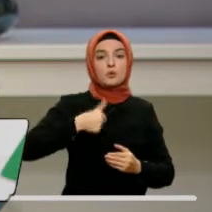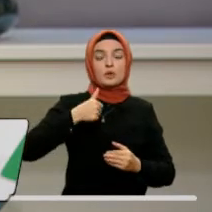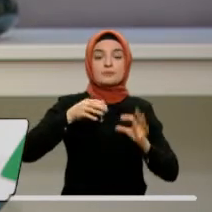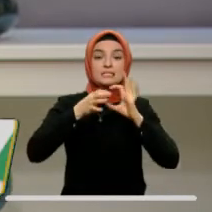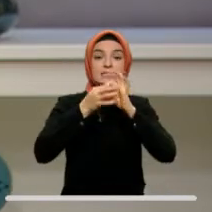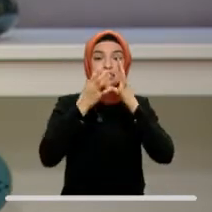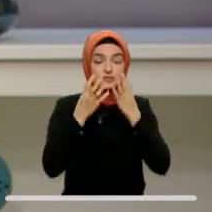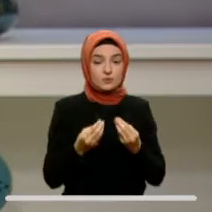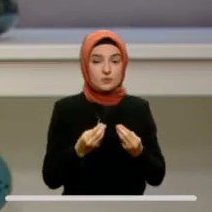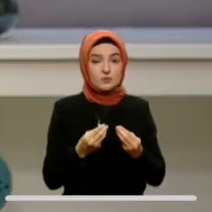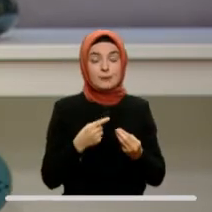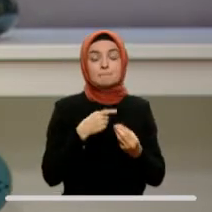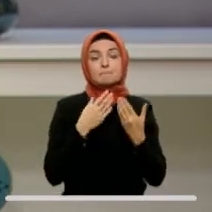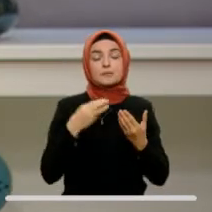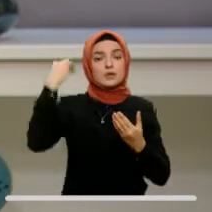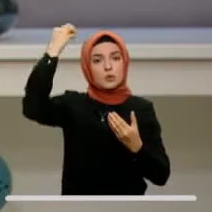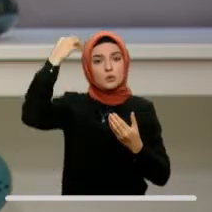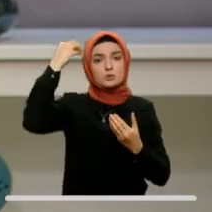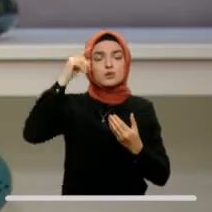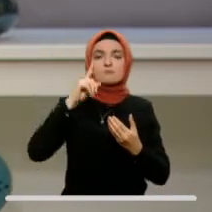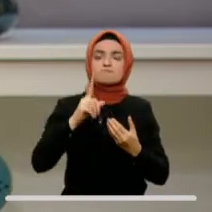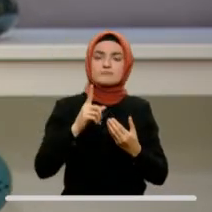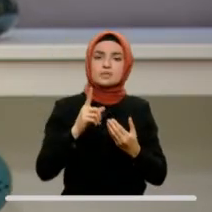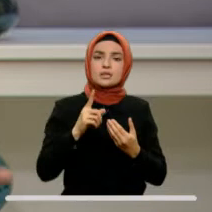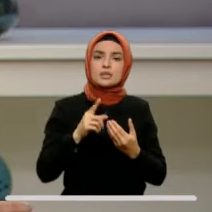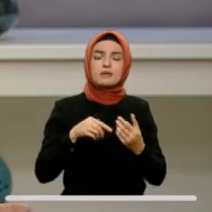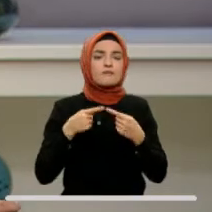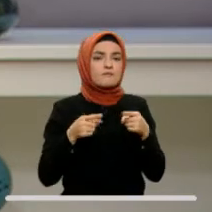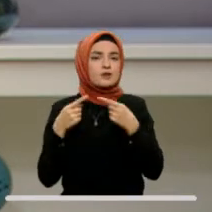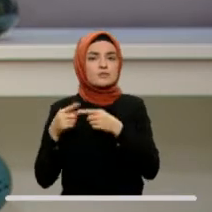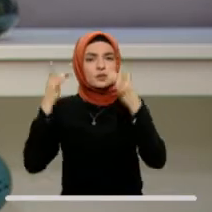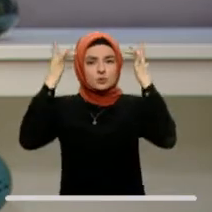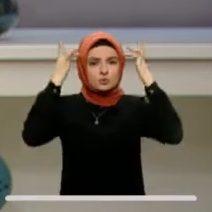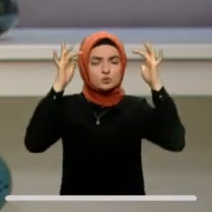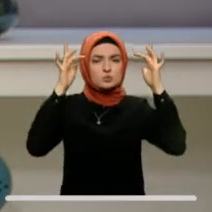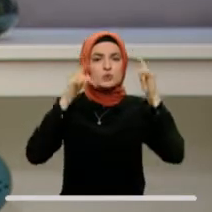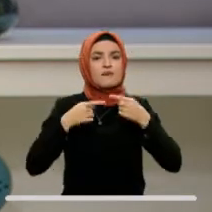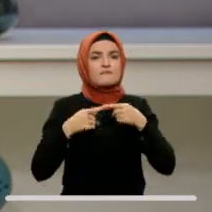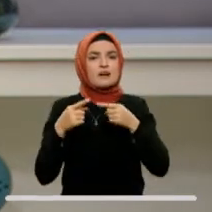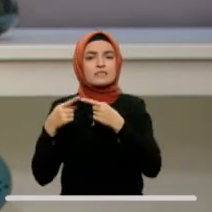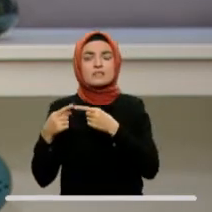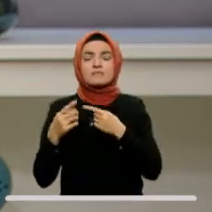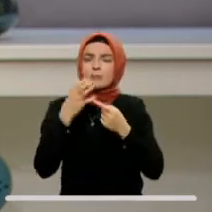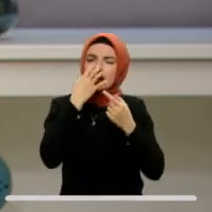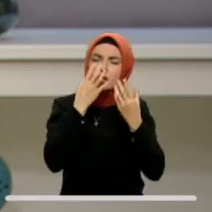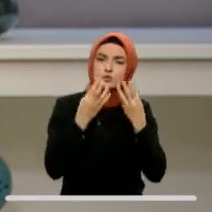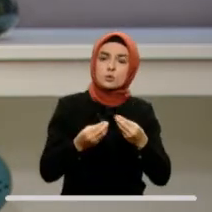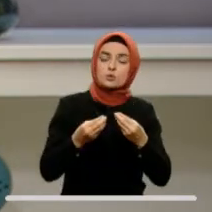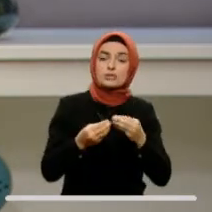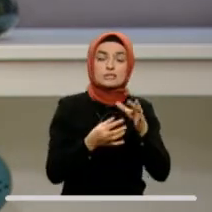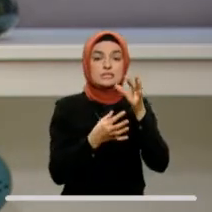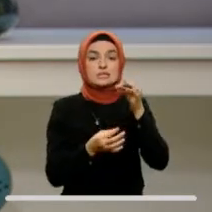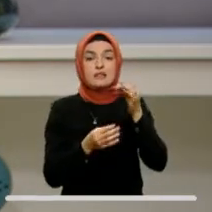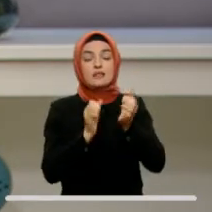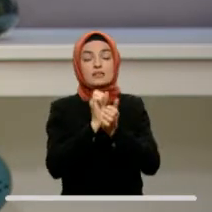bir nokta. Evet. Peki hocam, bir şekilde farklı kültürlerden farklı beklentileri olan insanlar, aileler anlamında da